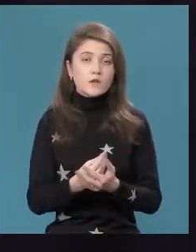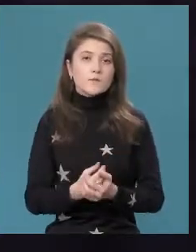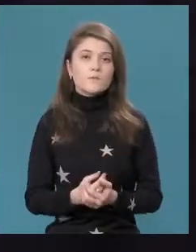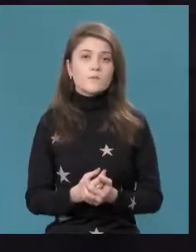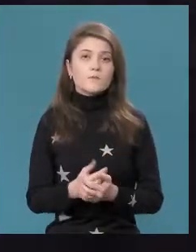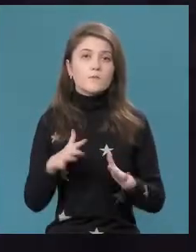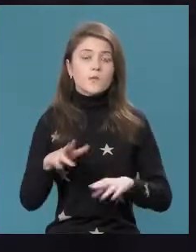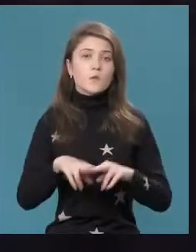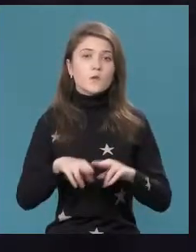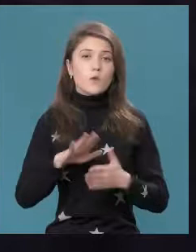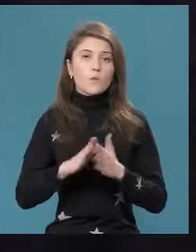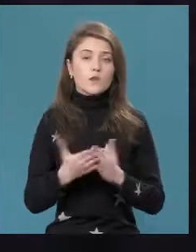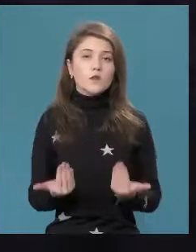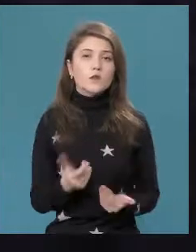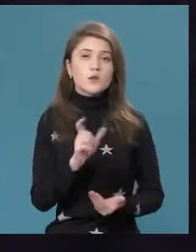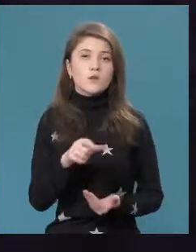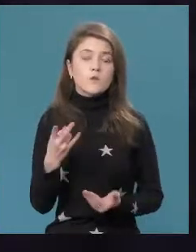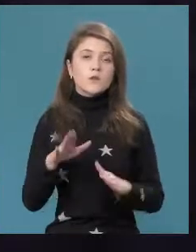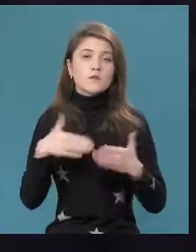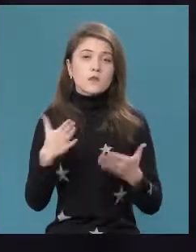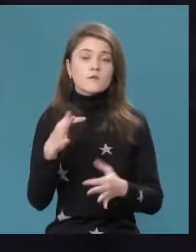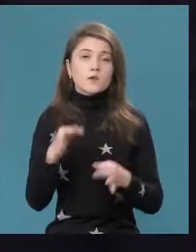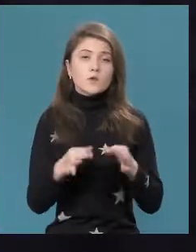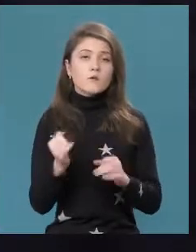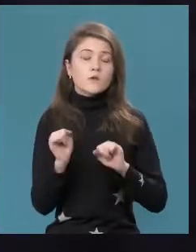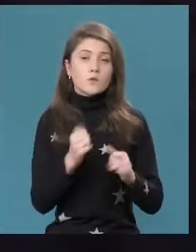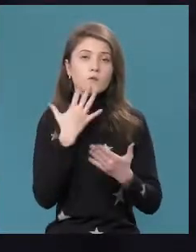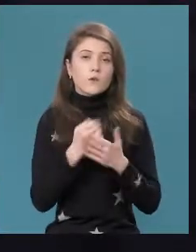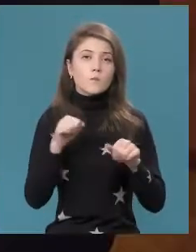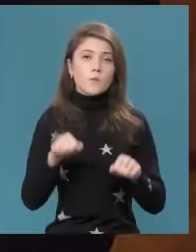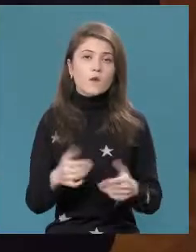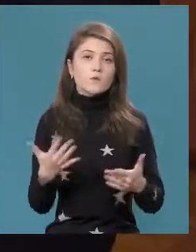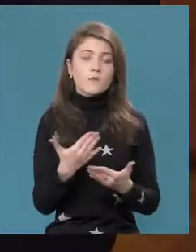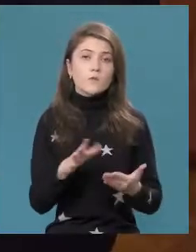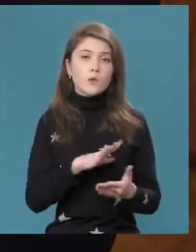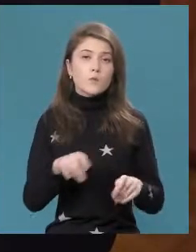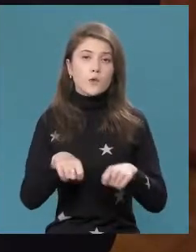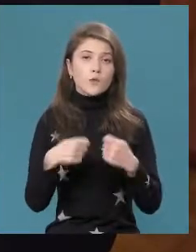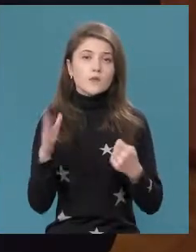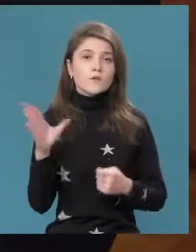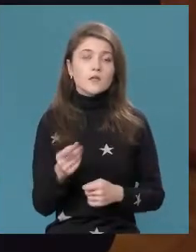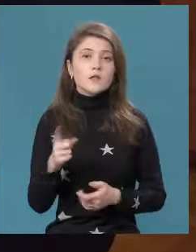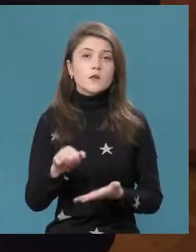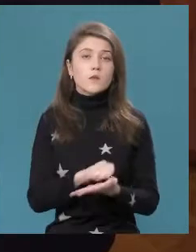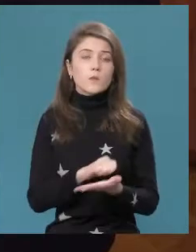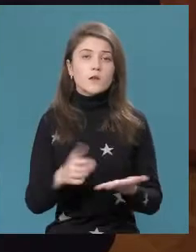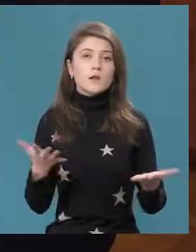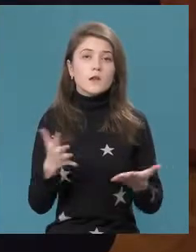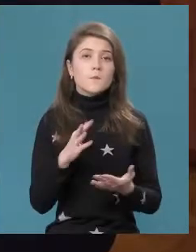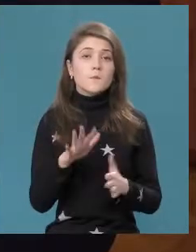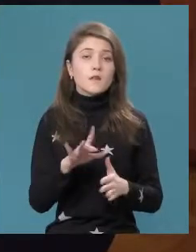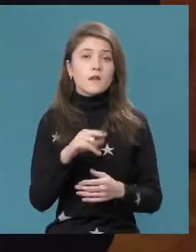умови, мешканцям треба звертатися в суд і відстоювати свої права, якщо вони вважають, що вони були порушені. Всі ті документи, які міська рада